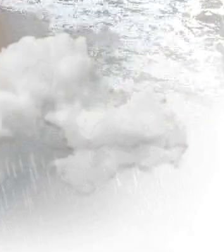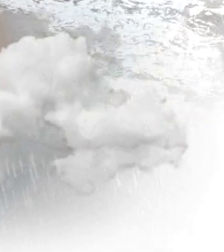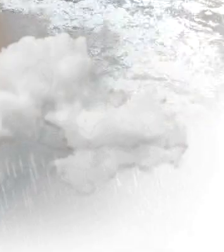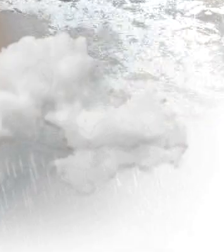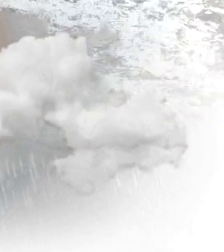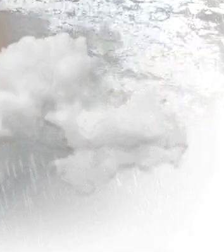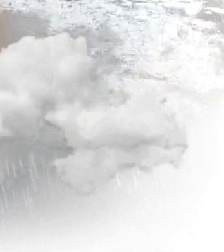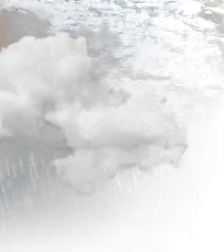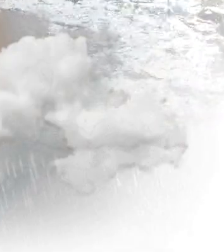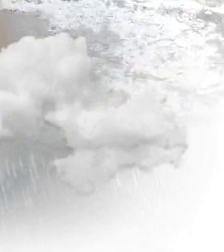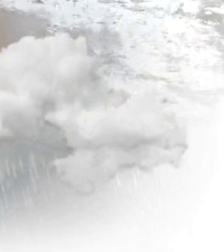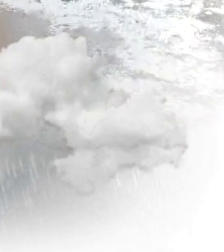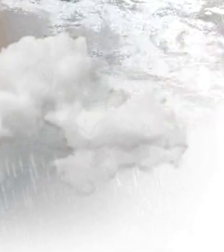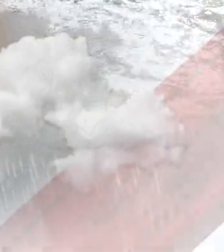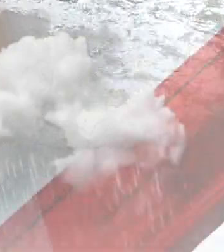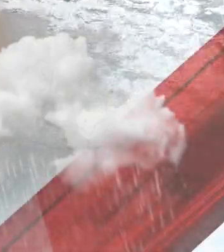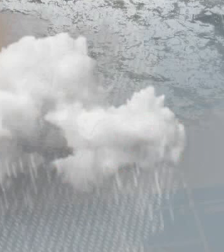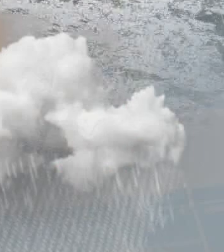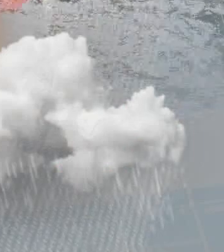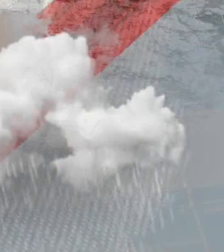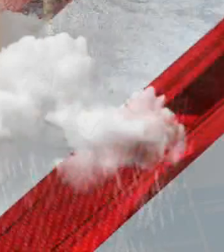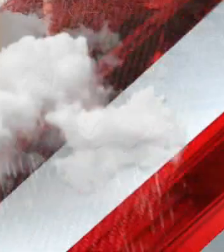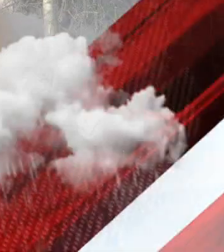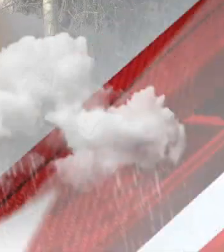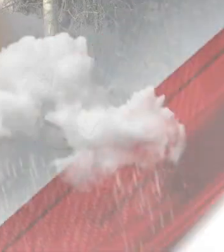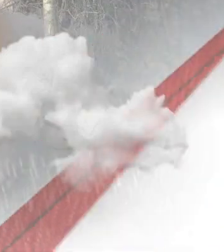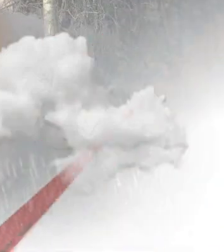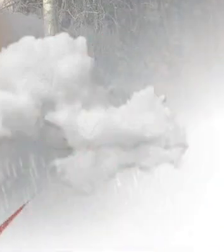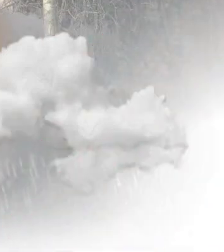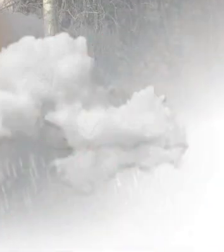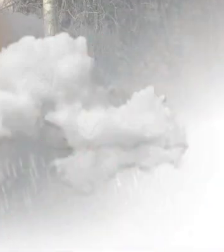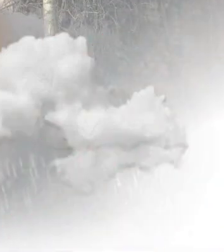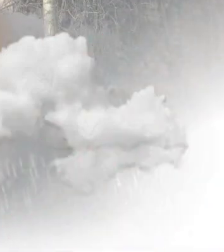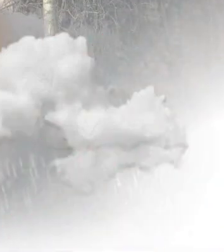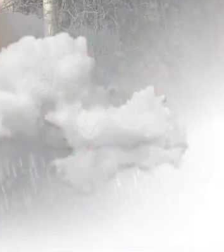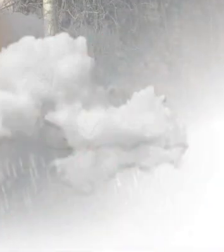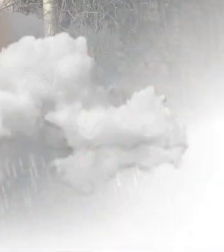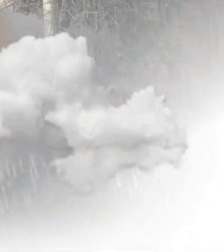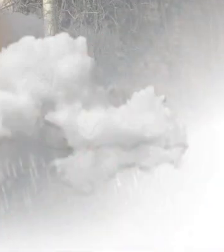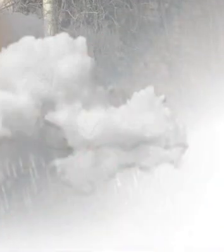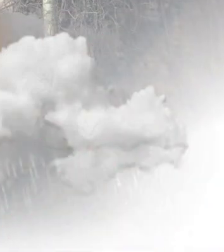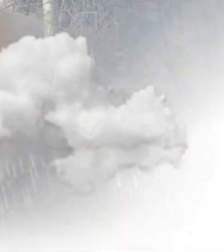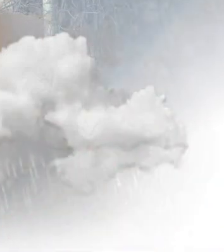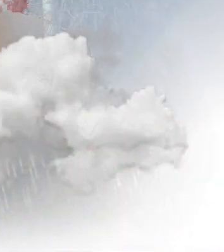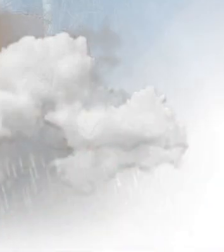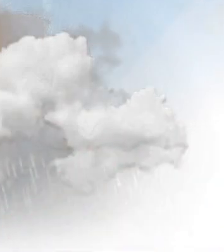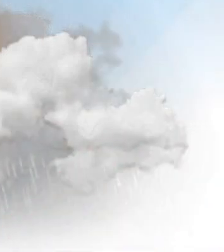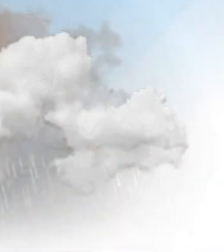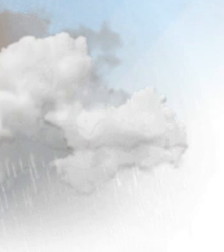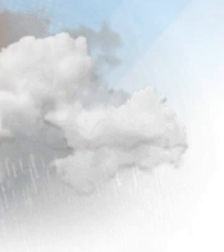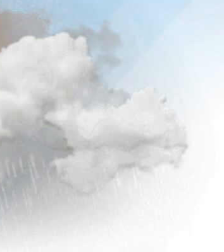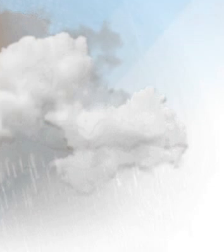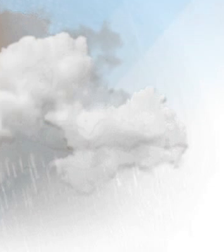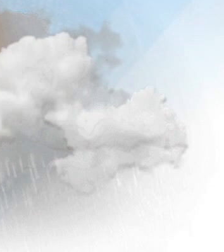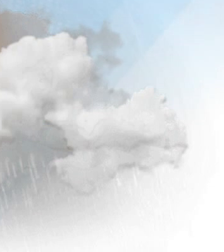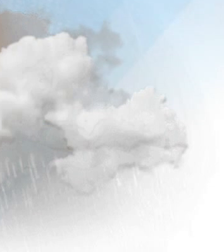вечарам да плюс 23 градусаў. Вецер паўднёва-заходні 3-7 метраў за секунду.